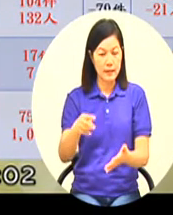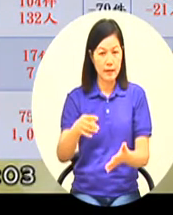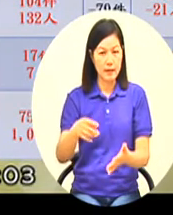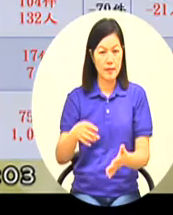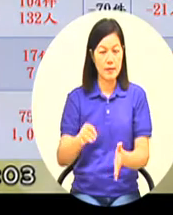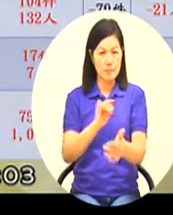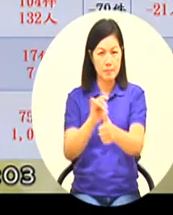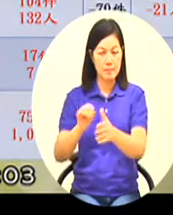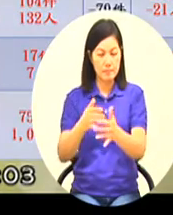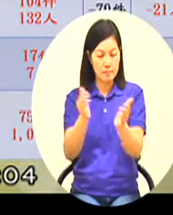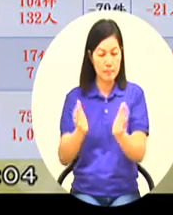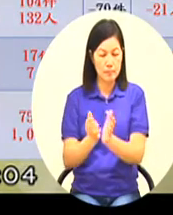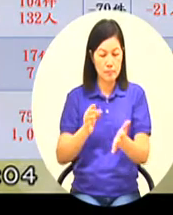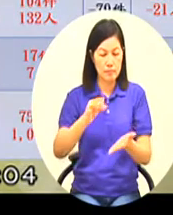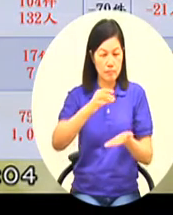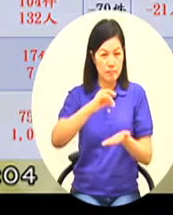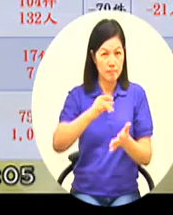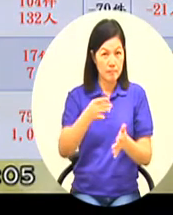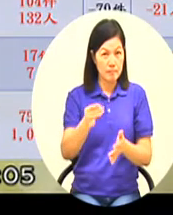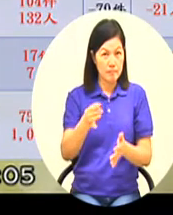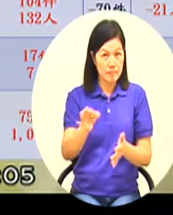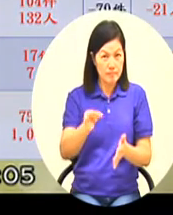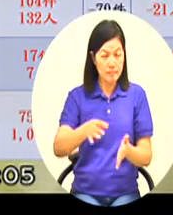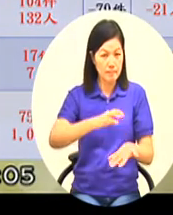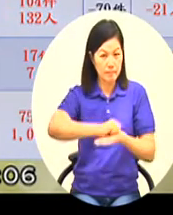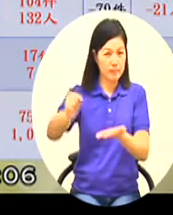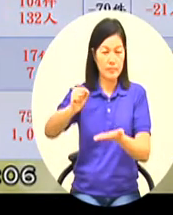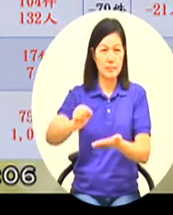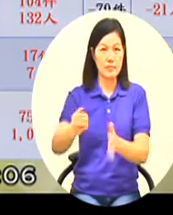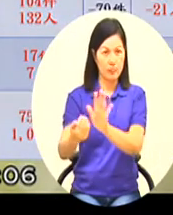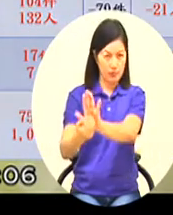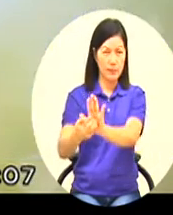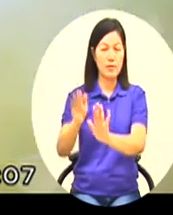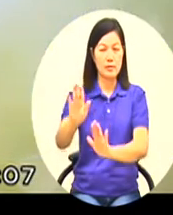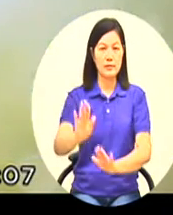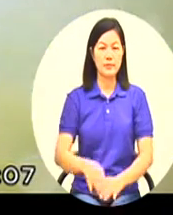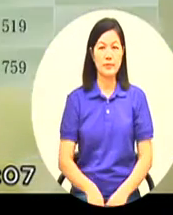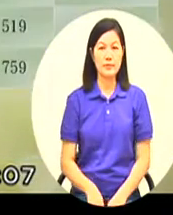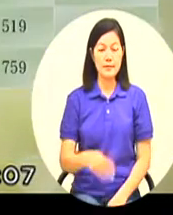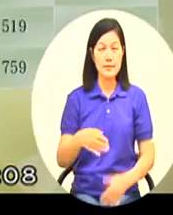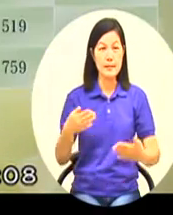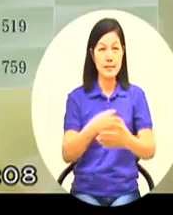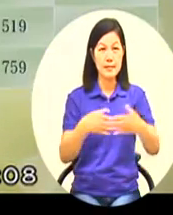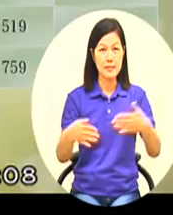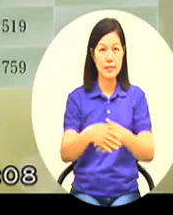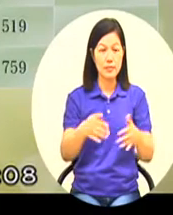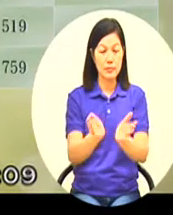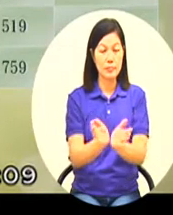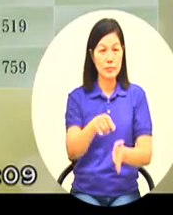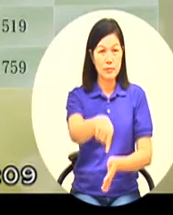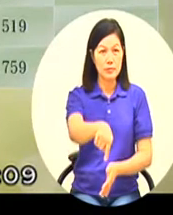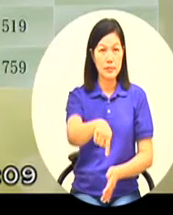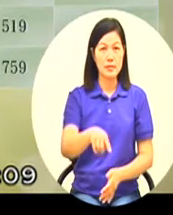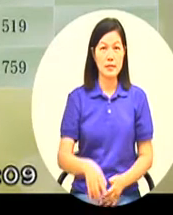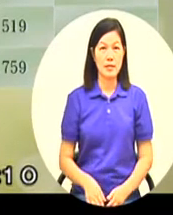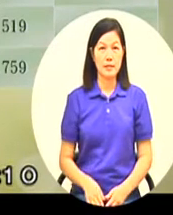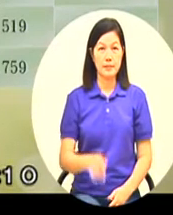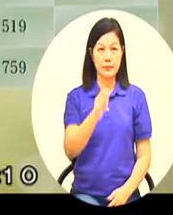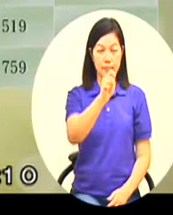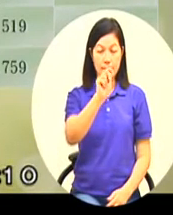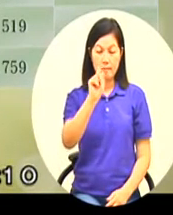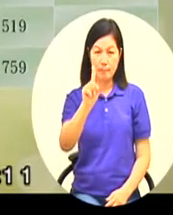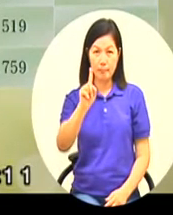这个也是减少我们市民的一个损失。另外报告交通的部分，交通我们在